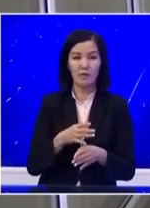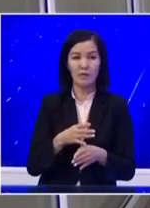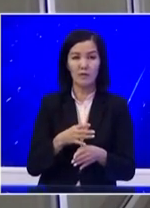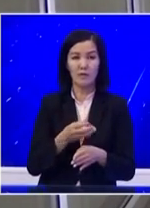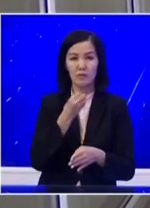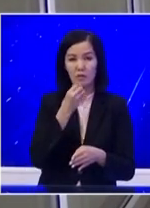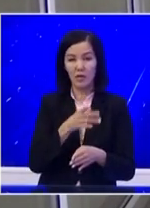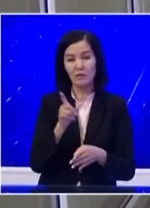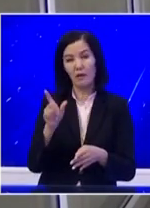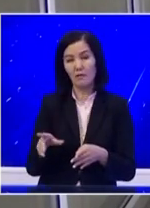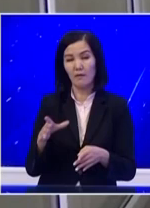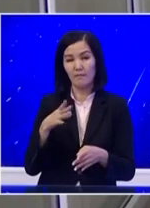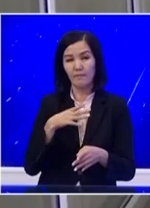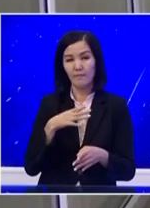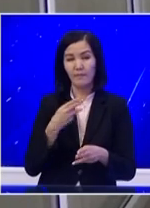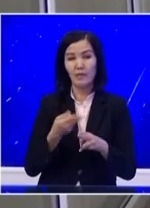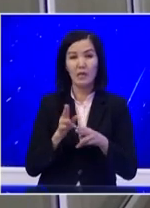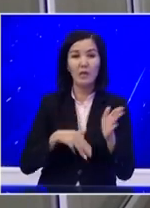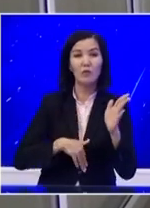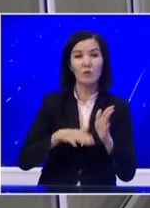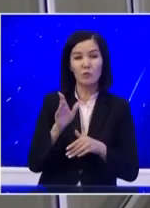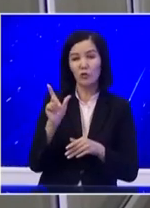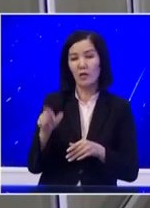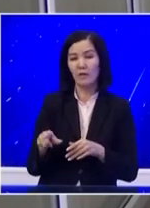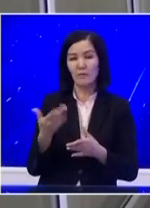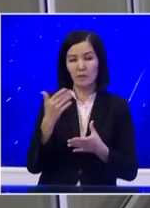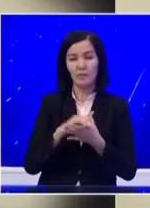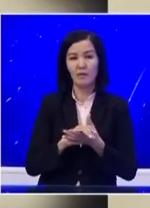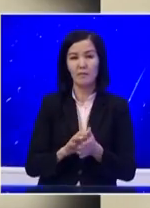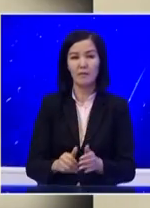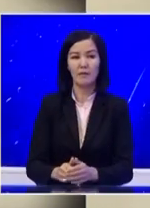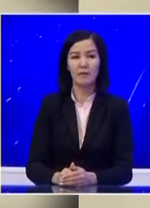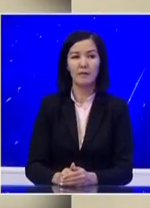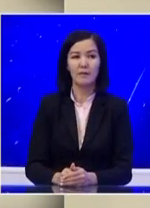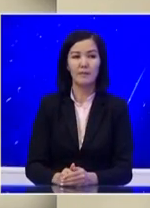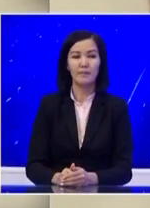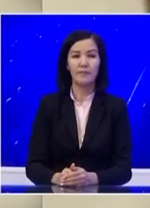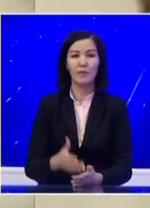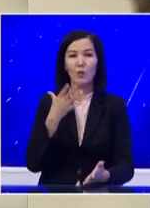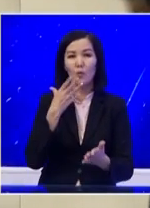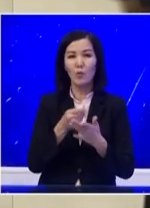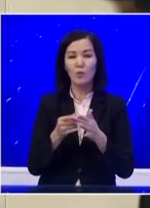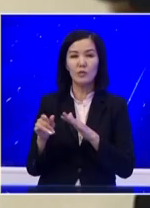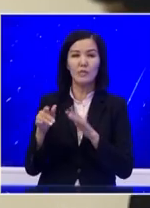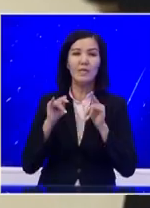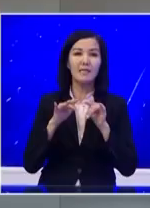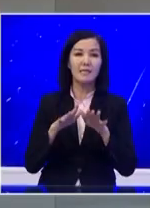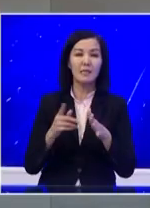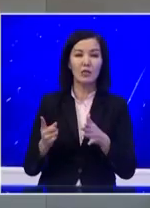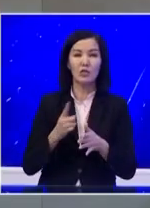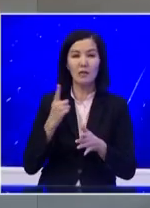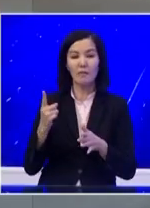да Роза апайды ең жақсы адамдардың бір ретінде танимын мен. Өз ісінің шебері, отбасында да аяулы